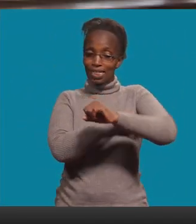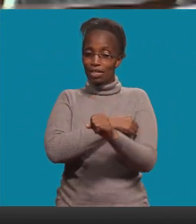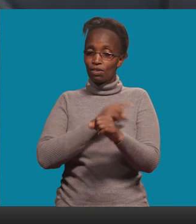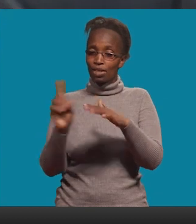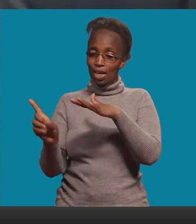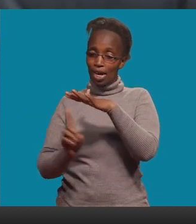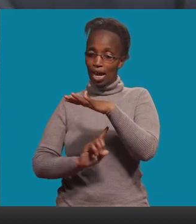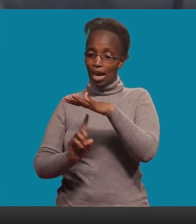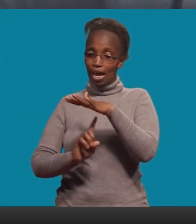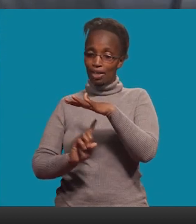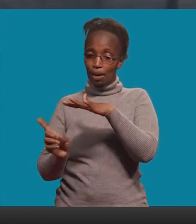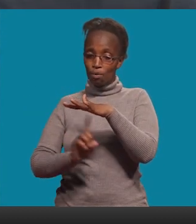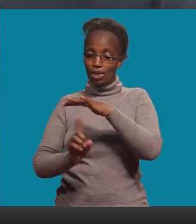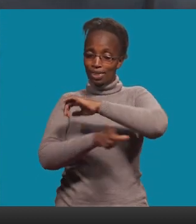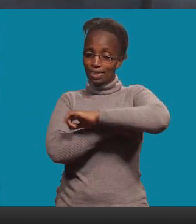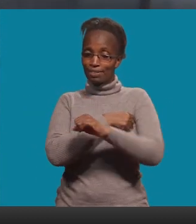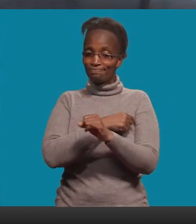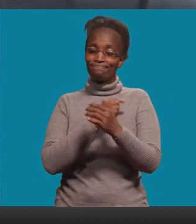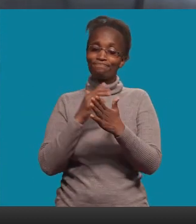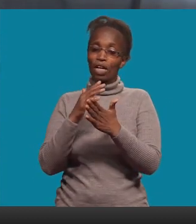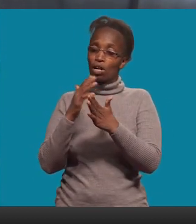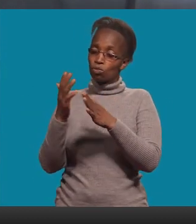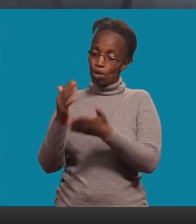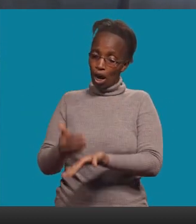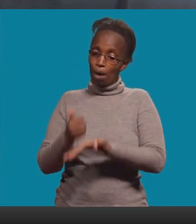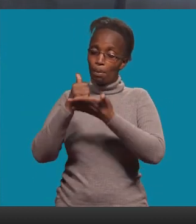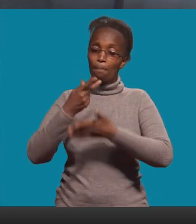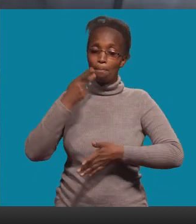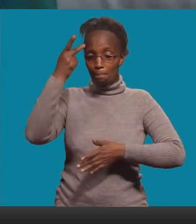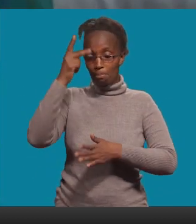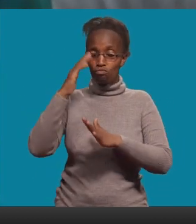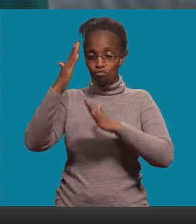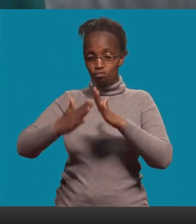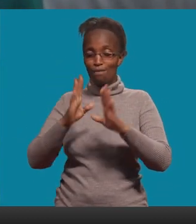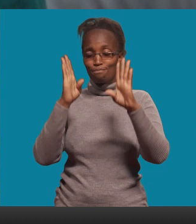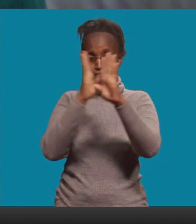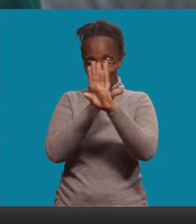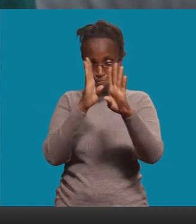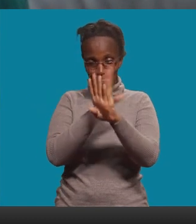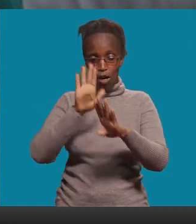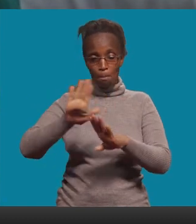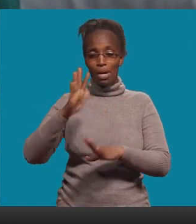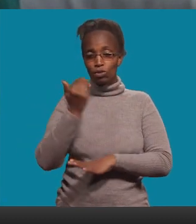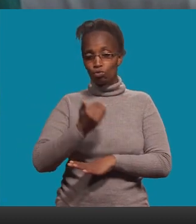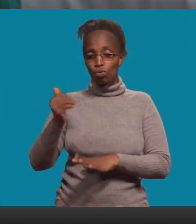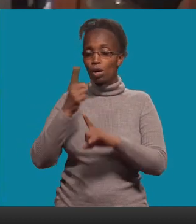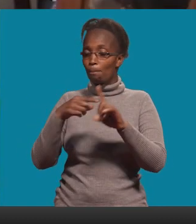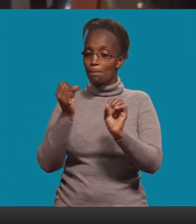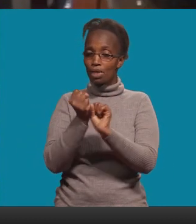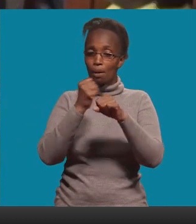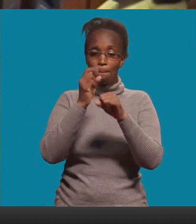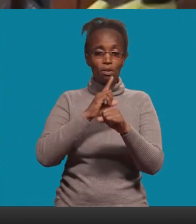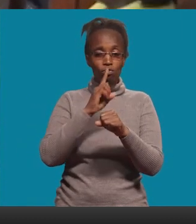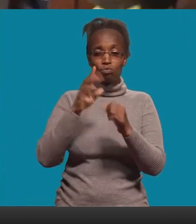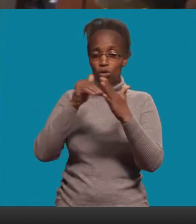na wasaidizi wao kuhamasisha wanajamii kutowaficha watoto walio na ulemavu huko vijijini, bali